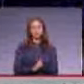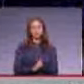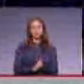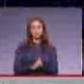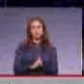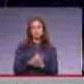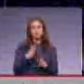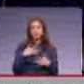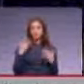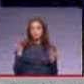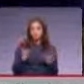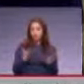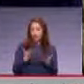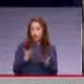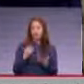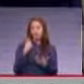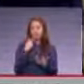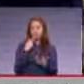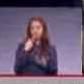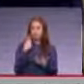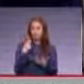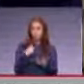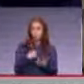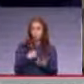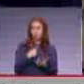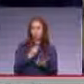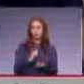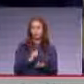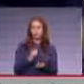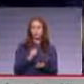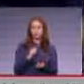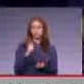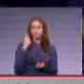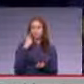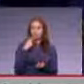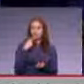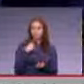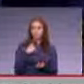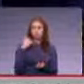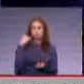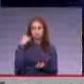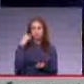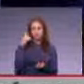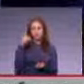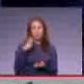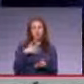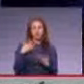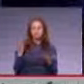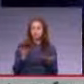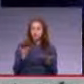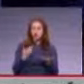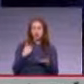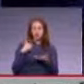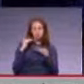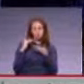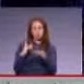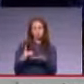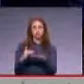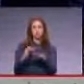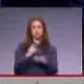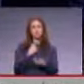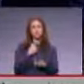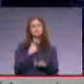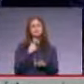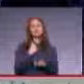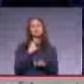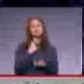واي حاجة لما حد يتصل بيكي من طرفي، في حد هنا هيبقى بيتصل بيكي على طول. اي حاجة انت عايزها، اي حاجة نفسك